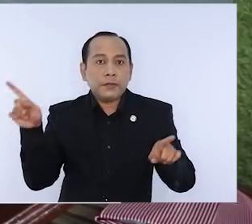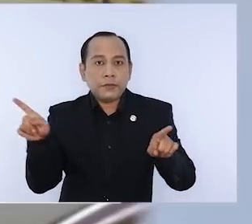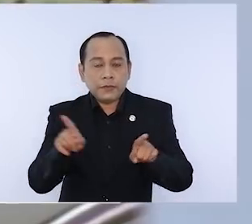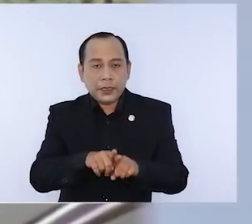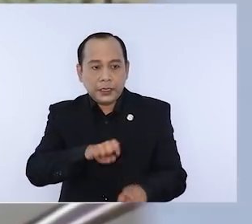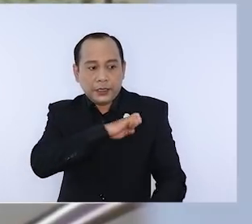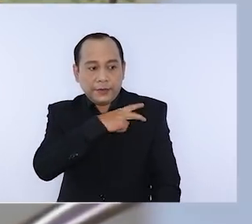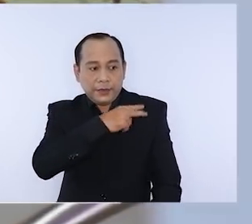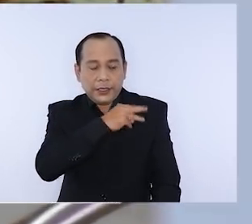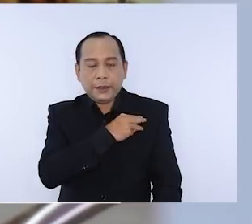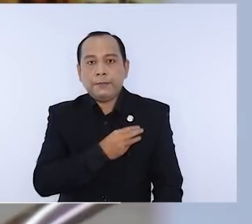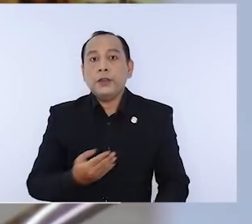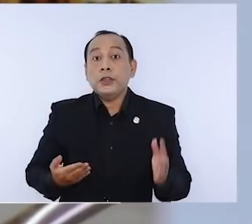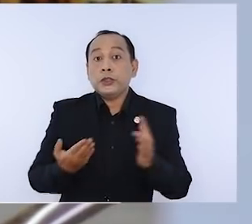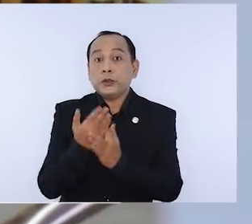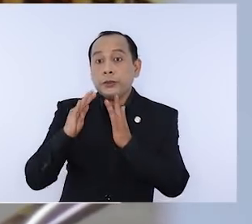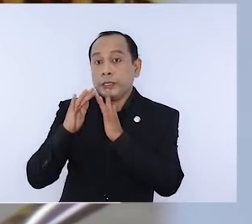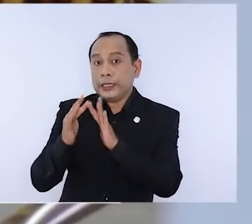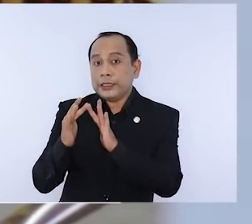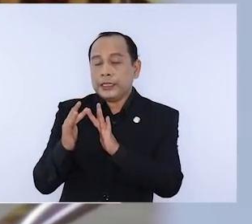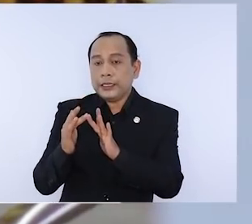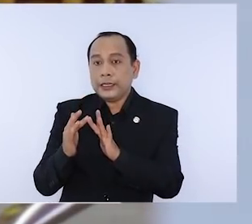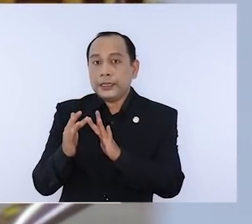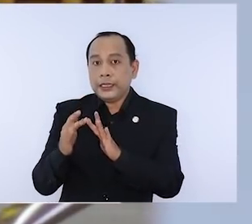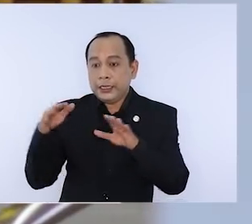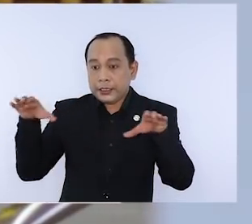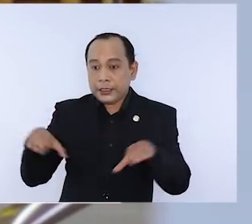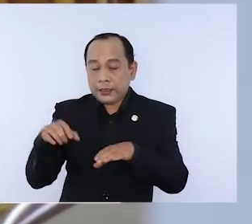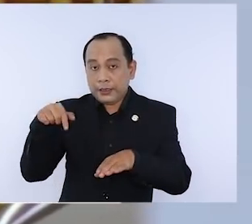Manalo. Through online ay isinagawa